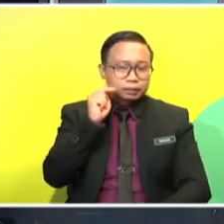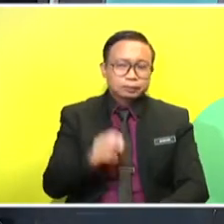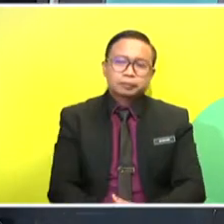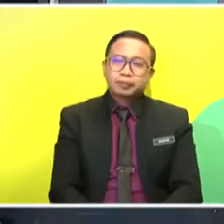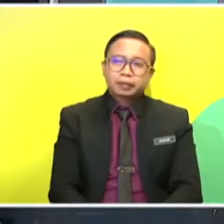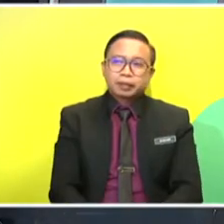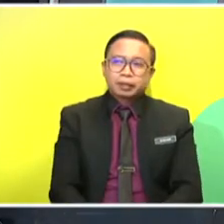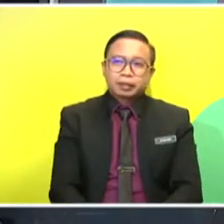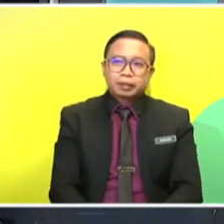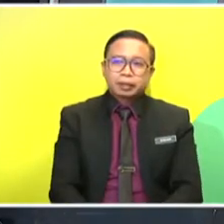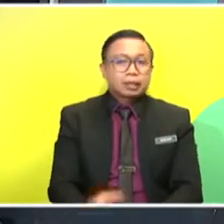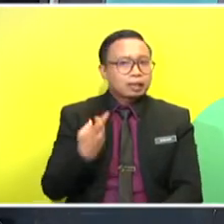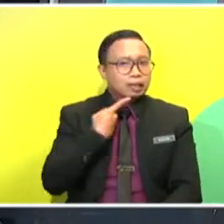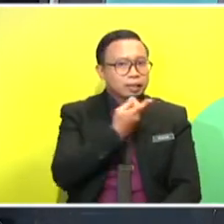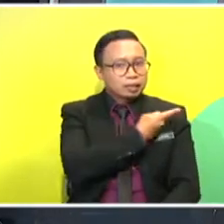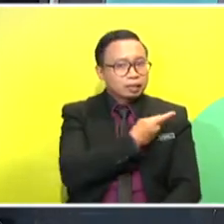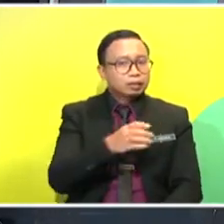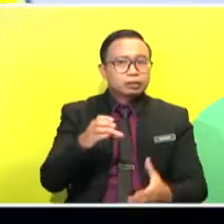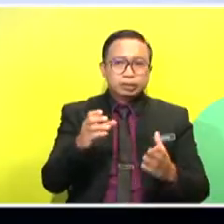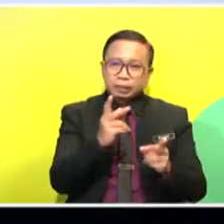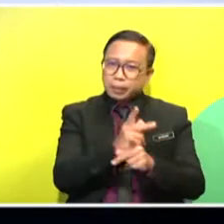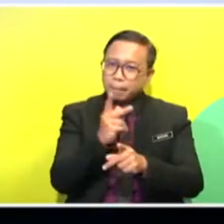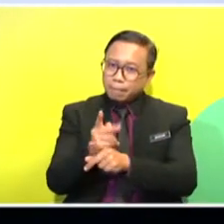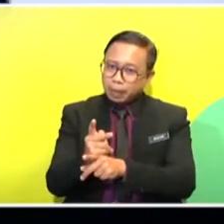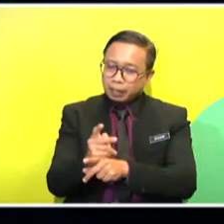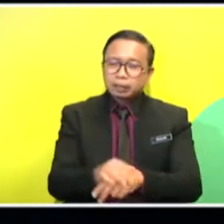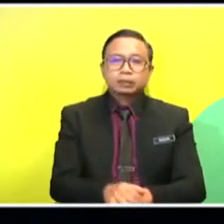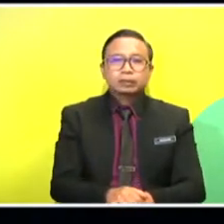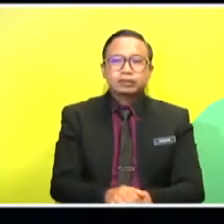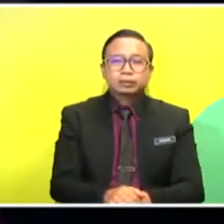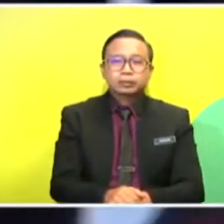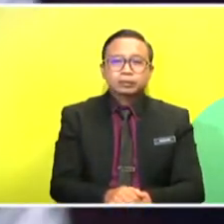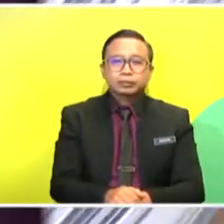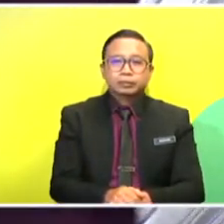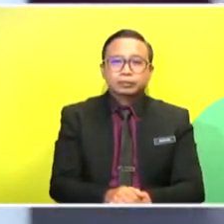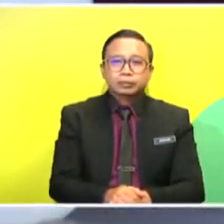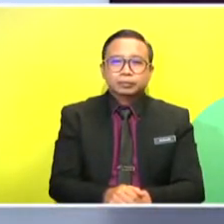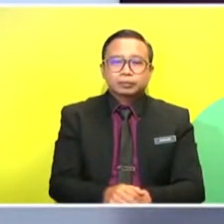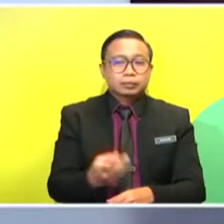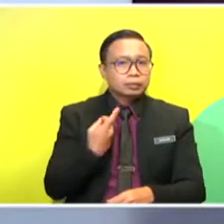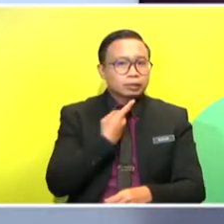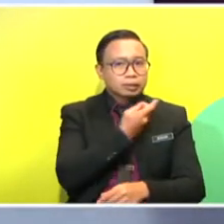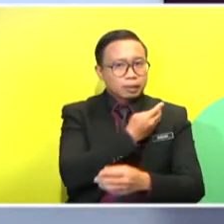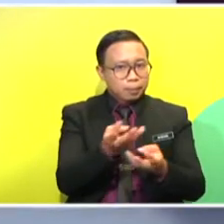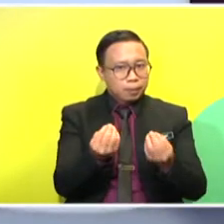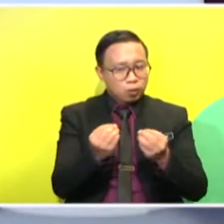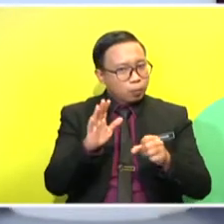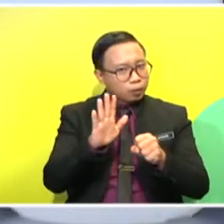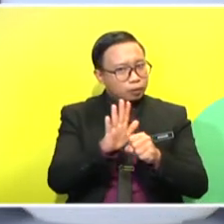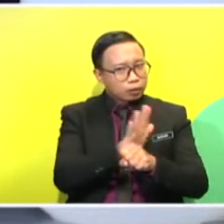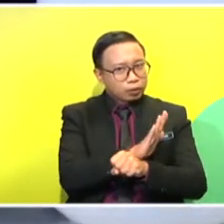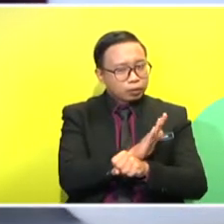Bayangkan kalau ganjaran ini kita kumpul, mesti cantik sampai ke atas. Baik, kita nak penuhkan bingkai gambar